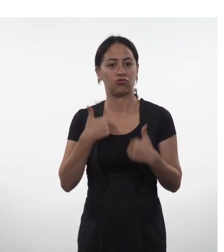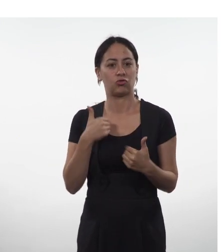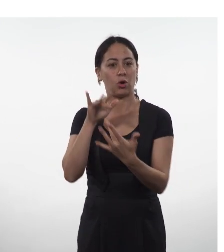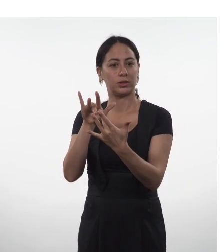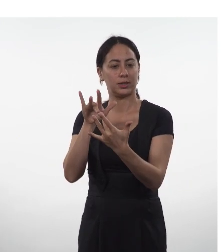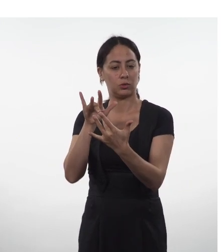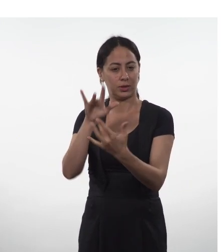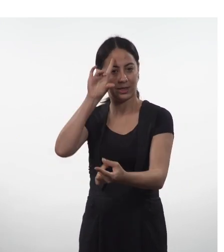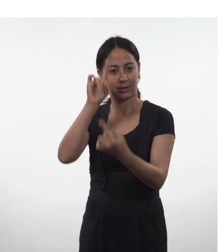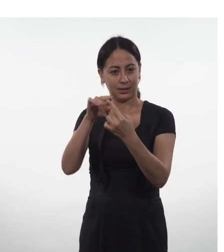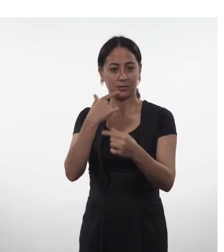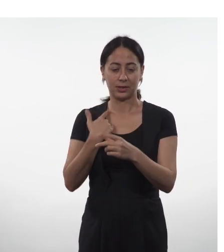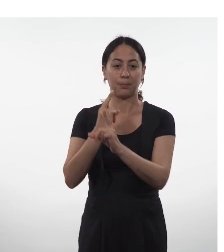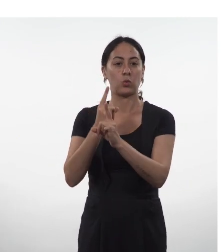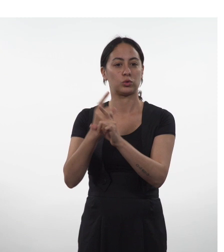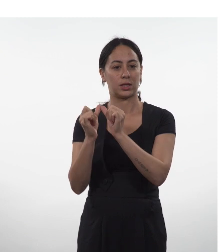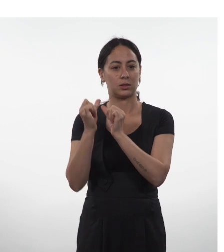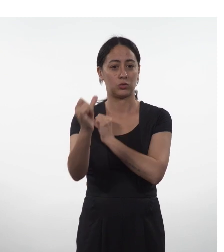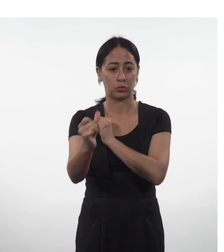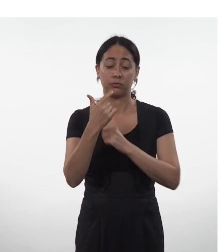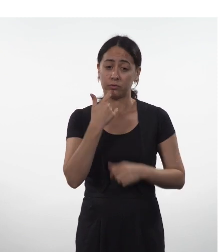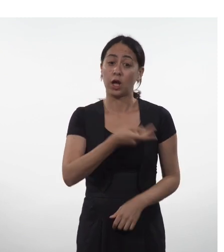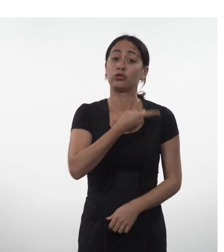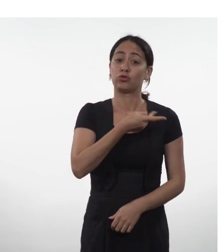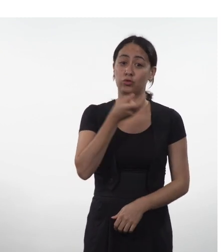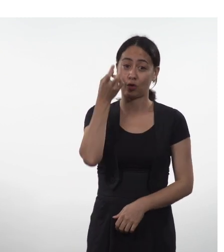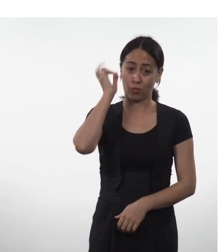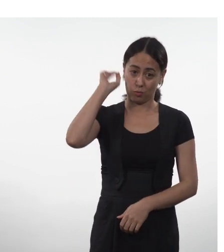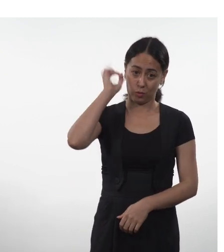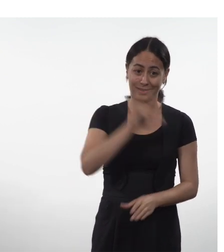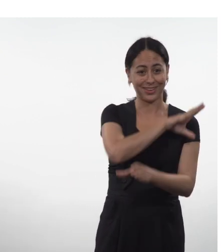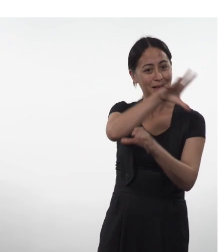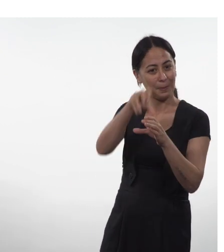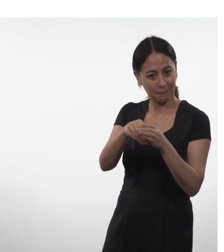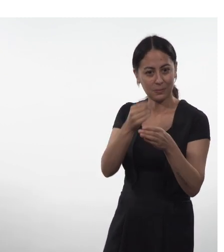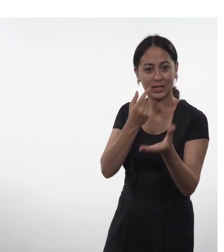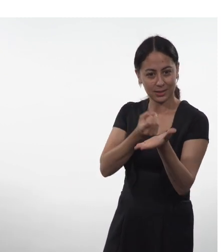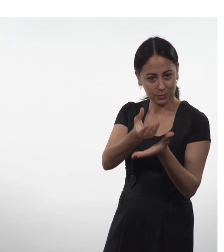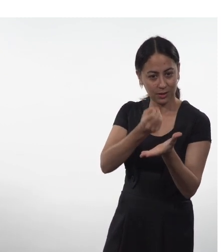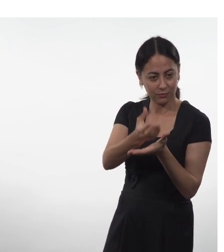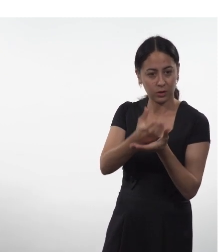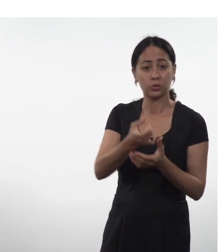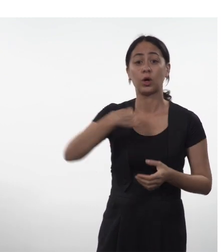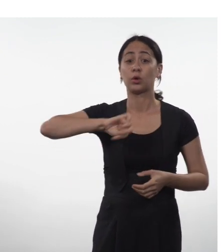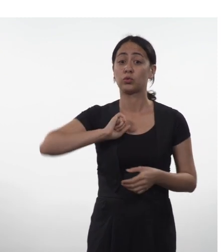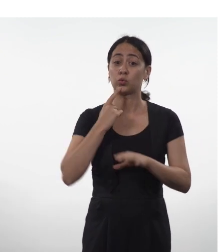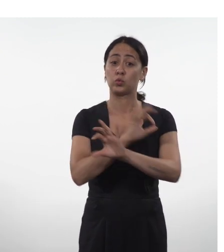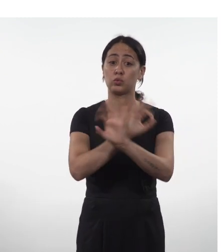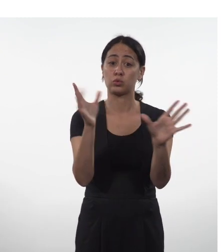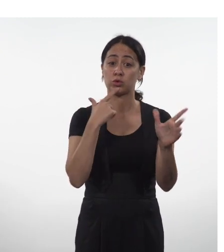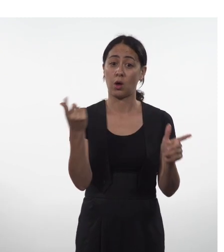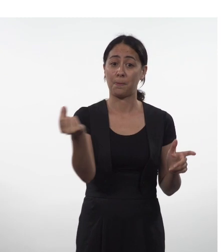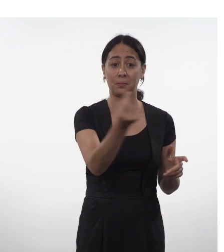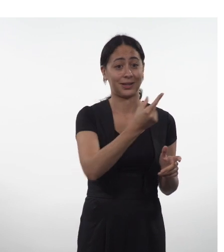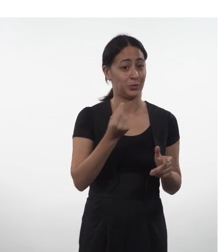Je tiens à préciser que le docteur Montgourdin est contributeur de ces ressources et que nous ne faisons rien sans tous nos partenaires, que je tiens